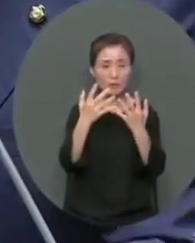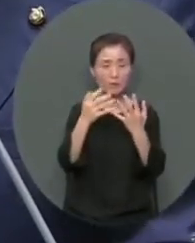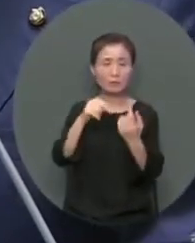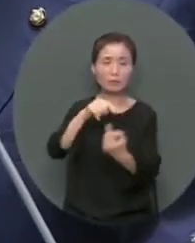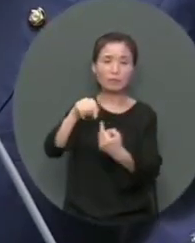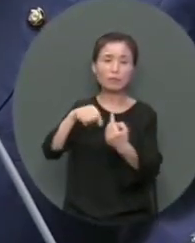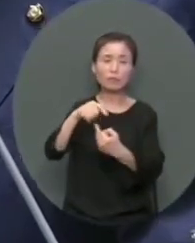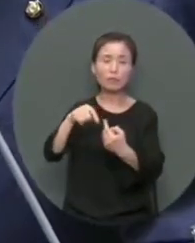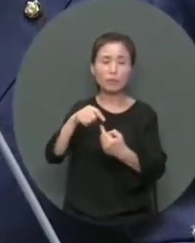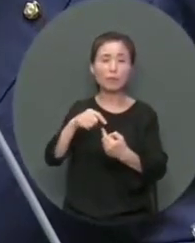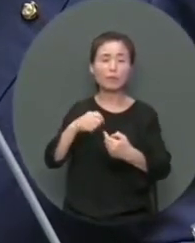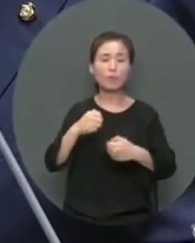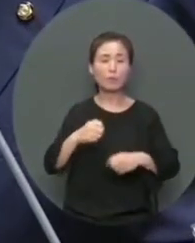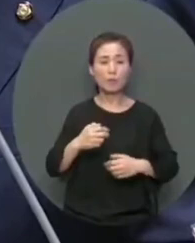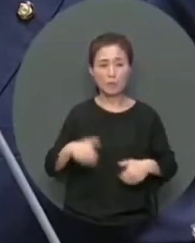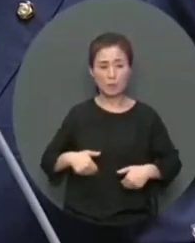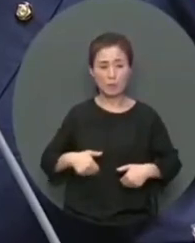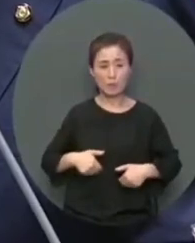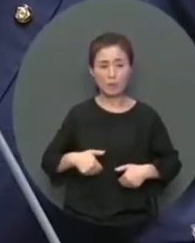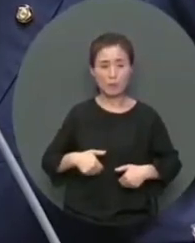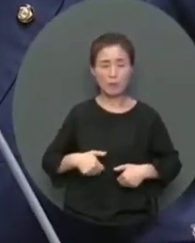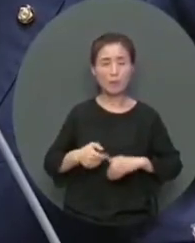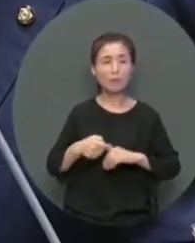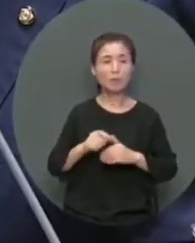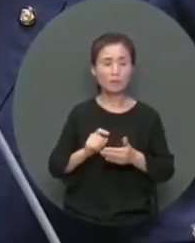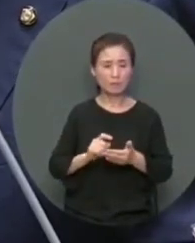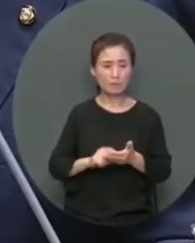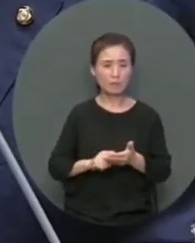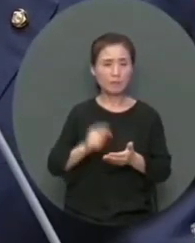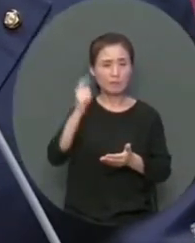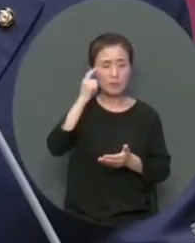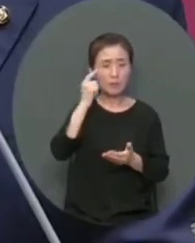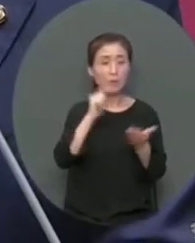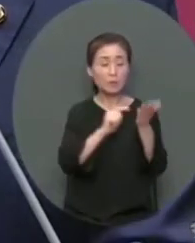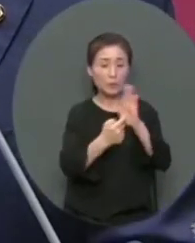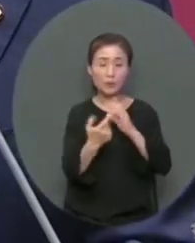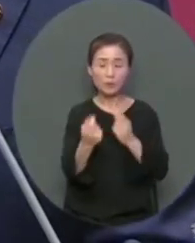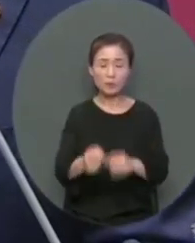그 열망을 계속 표현하시는 거 아닌가 그렇게 생각합니다.